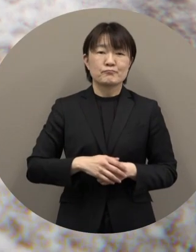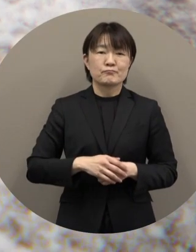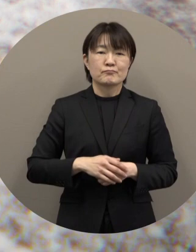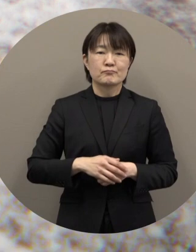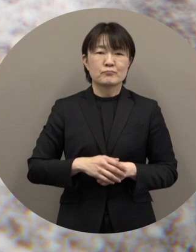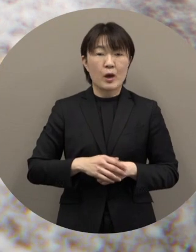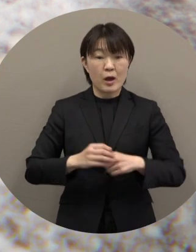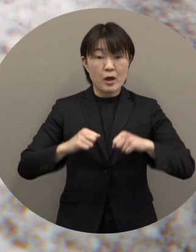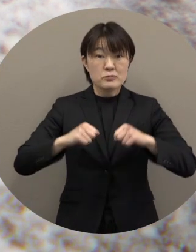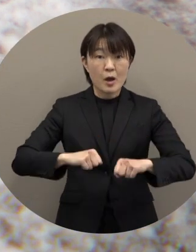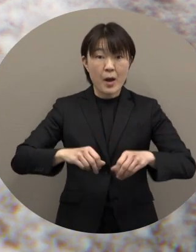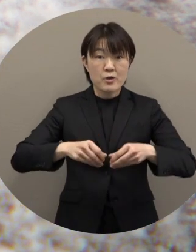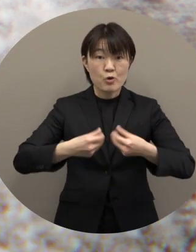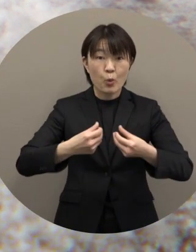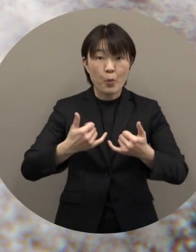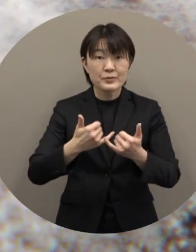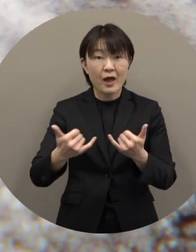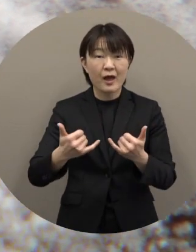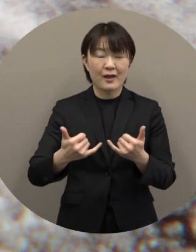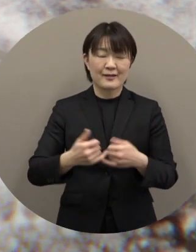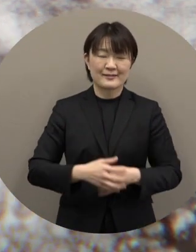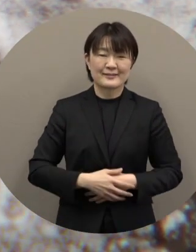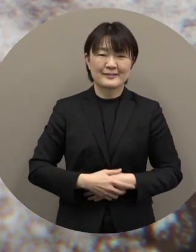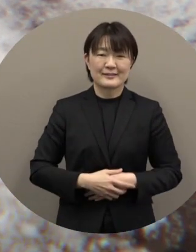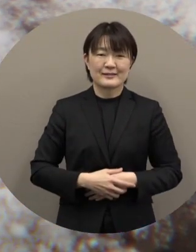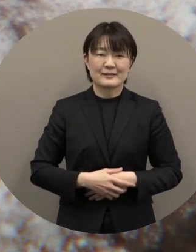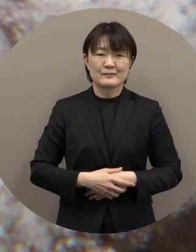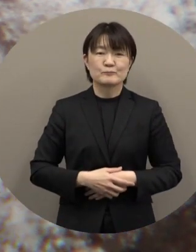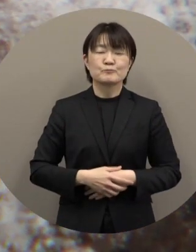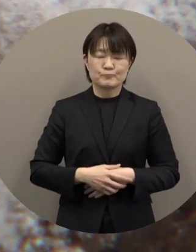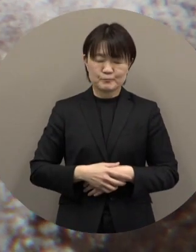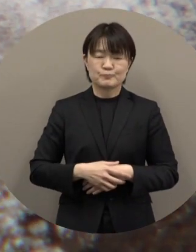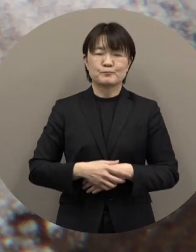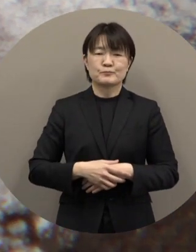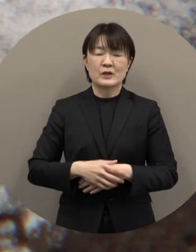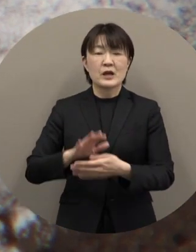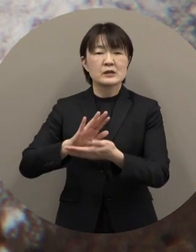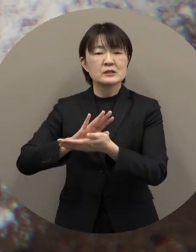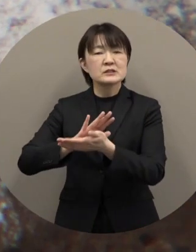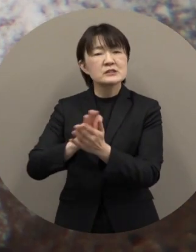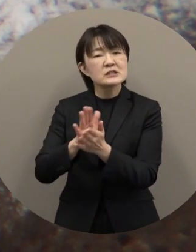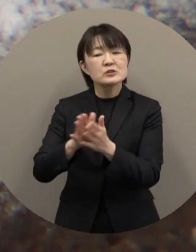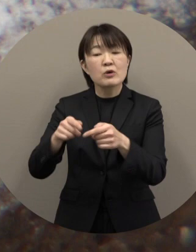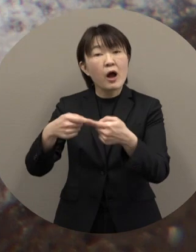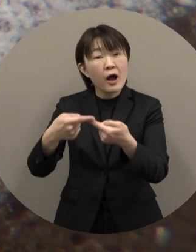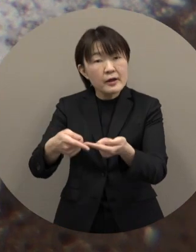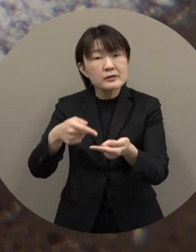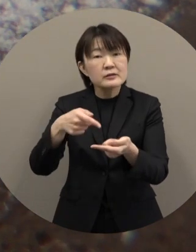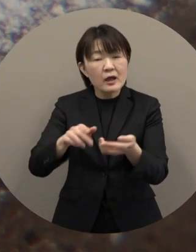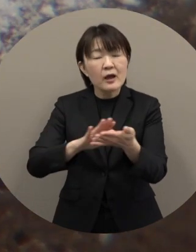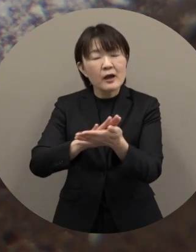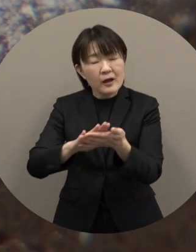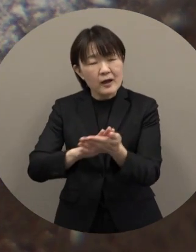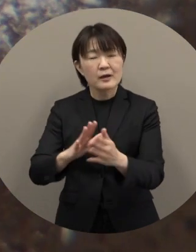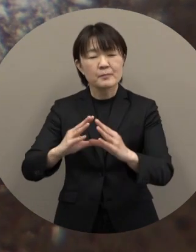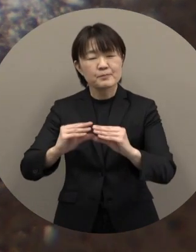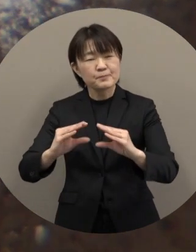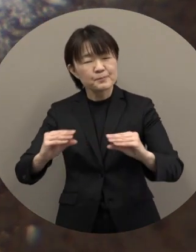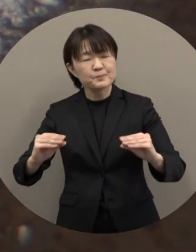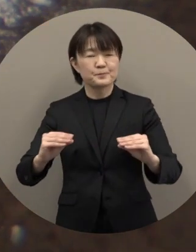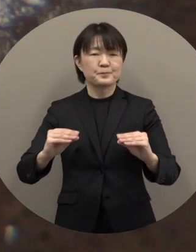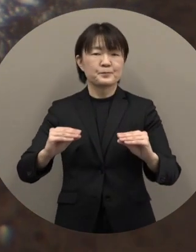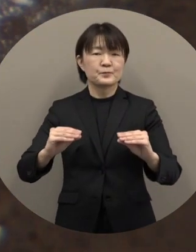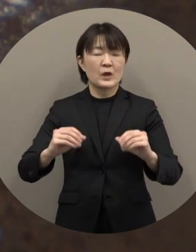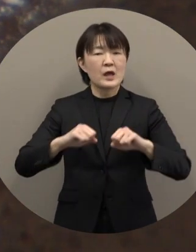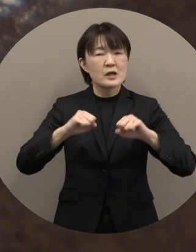ケーキ食べてるみたいな濃厚さなんですね。 あのチーズが入ってるの本当にしっとりと、はい、マイルドと生チョコみたい